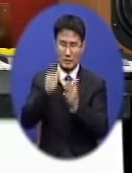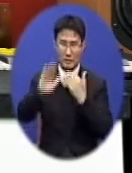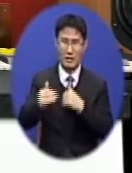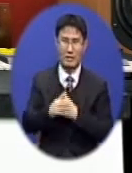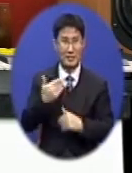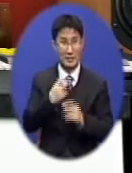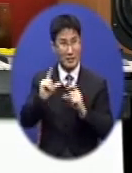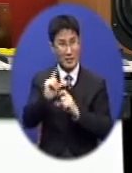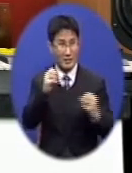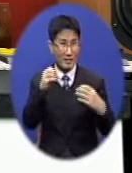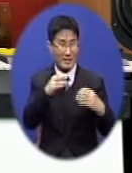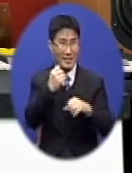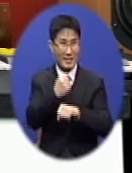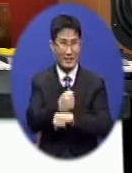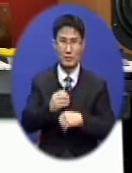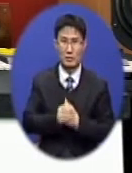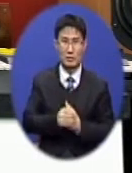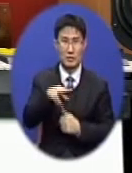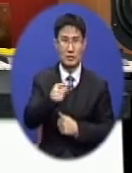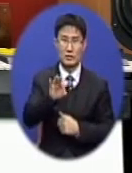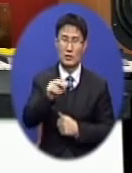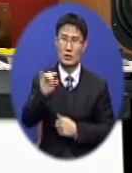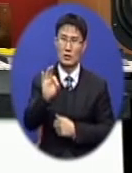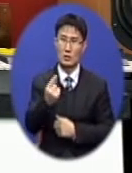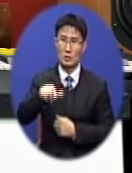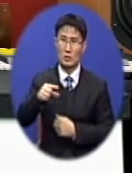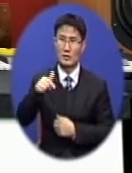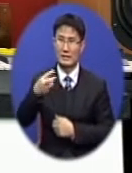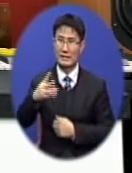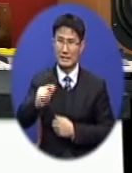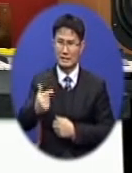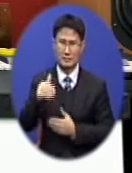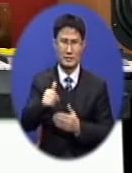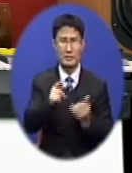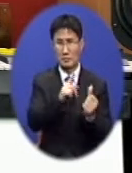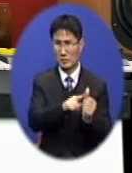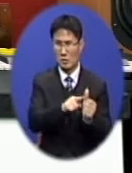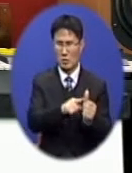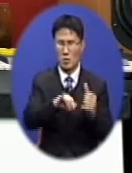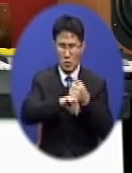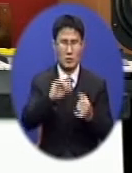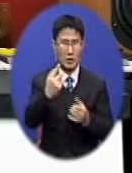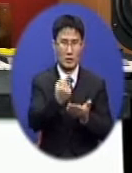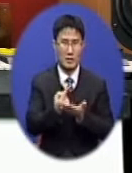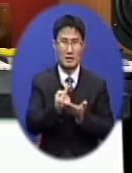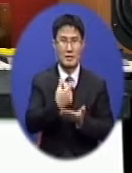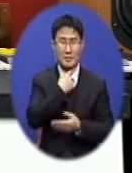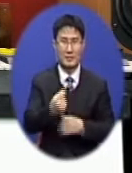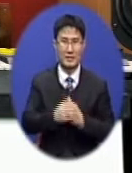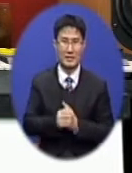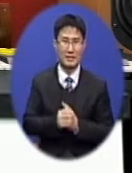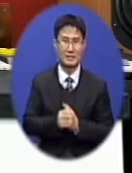저랑 더 말씀 나누시고요. 성홍란 씨 꼭 돌아와 주시길 바라면서 추억의 소야곡 음악 들을 때가